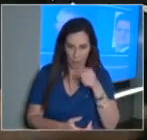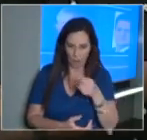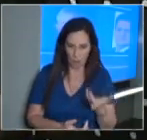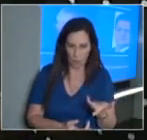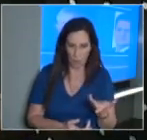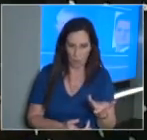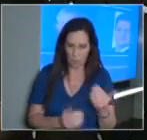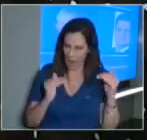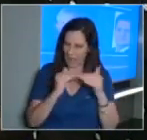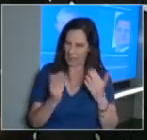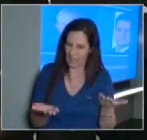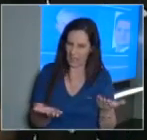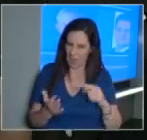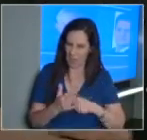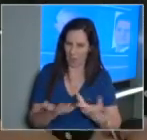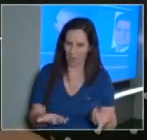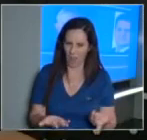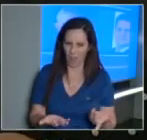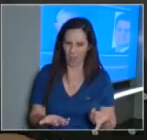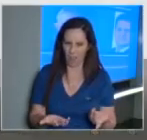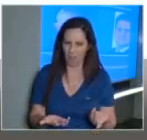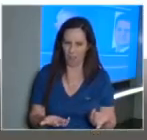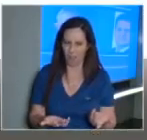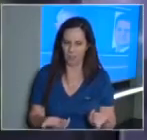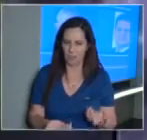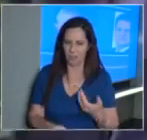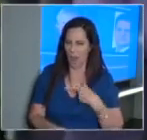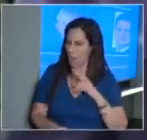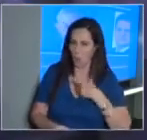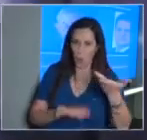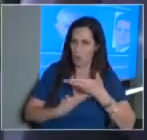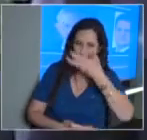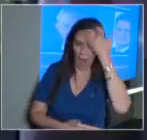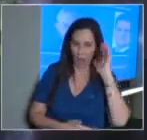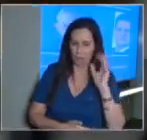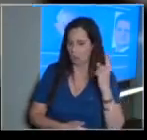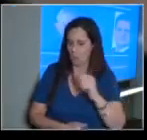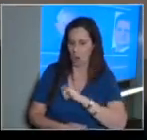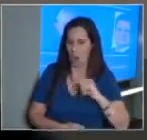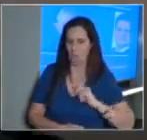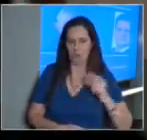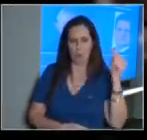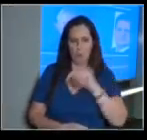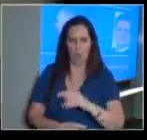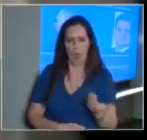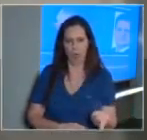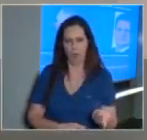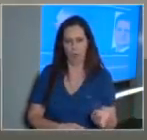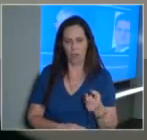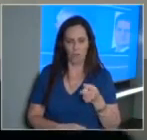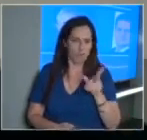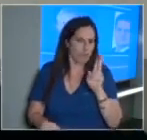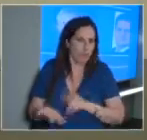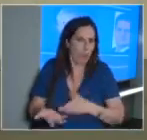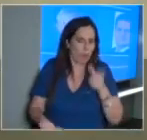הוא בכלל דובר ראוי בשביל המטרה הזאת? אנחנו לא הזמנו את אהוד אולמרט, הוא בא כאדם פרטי. והוא